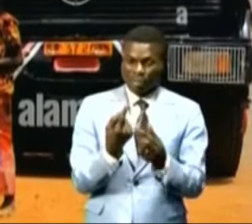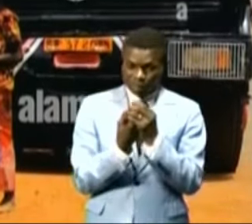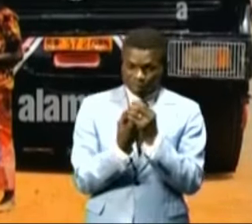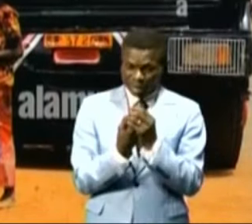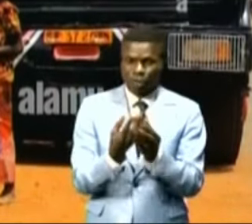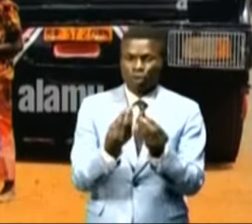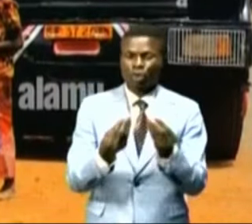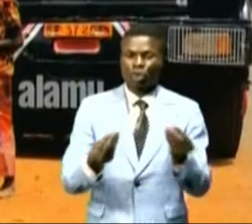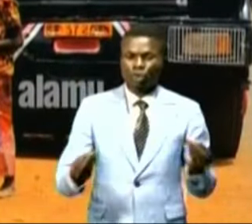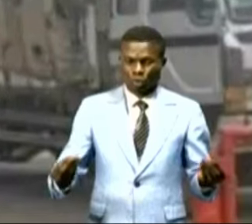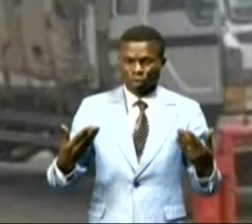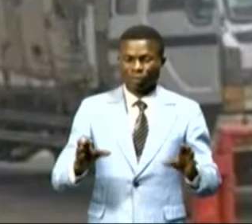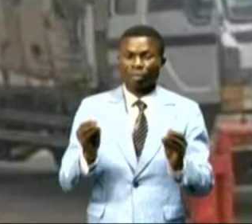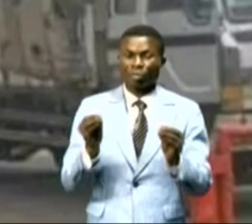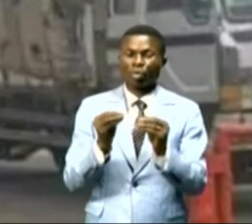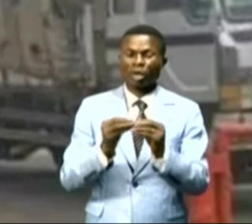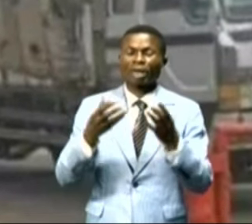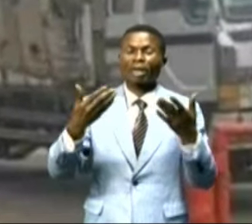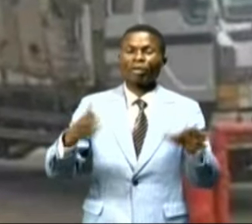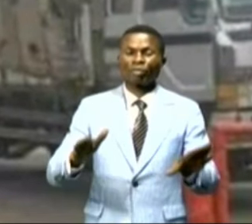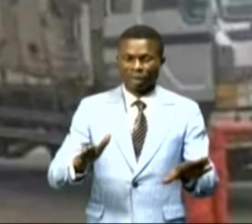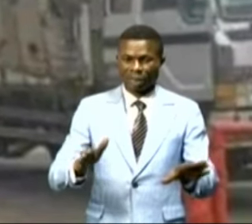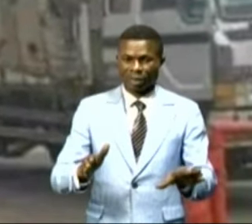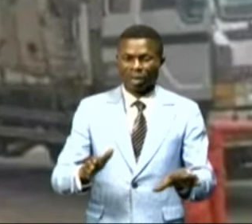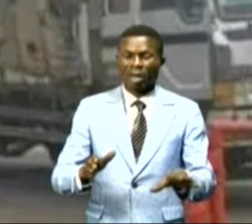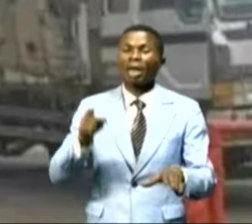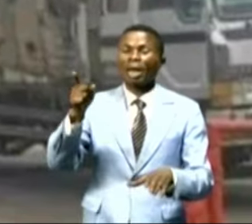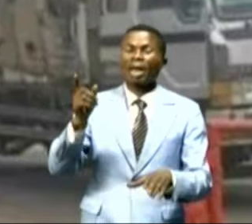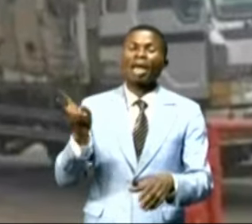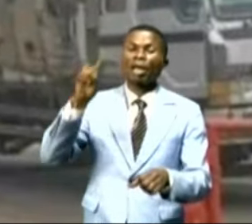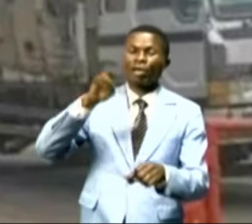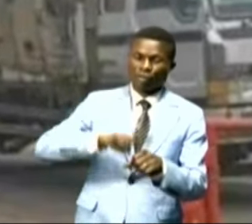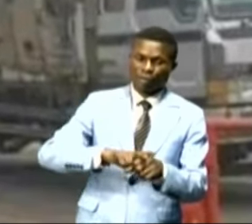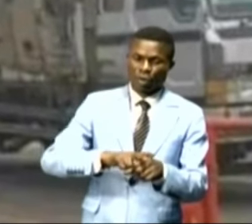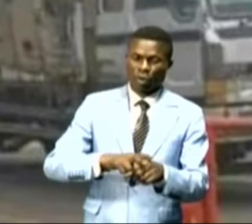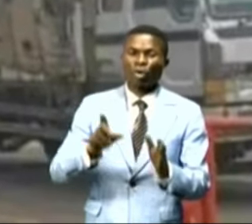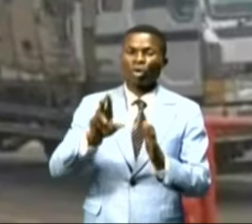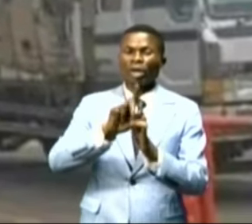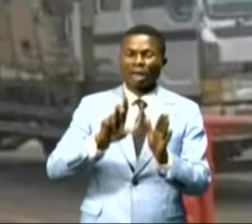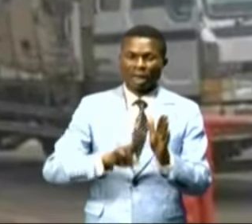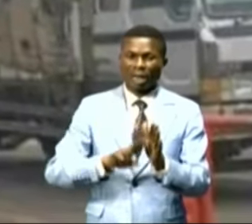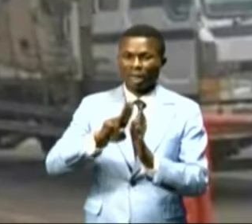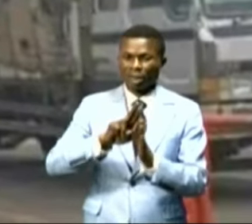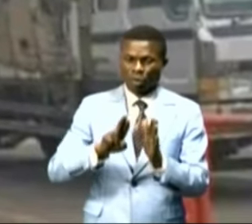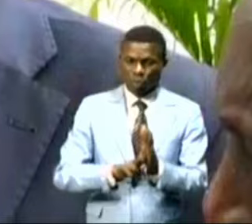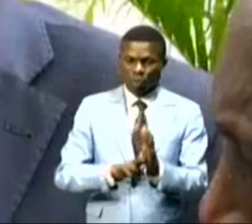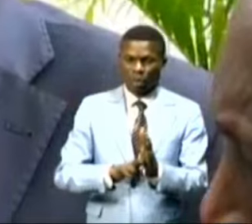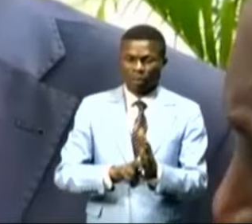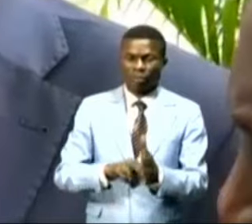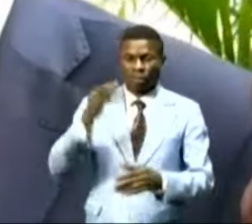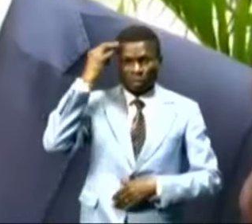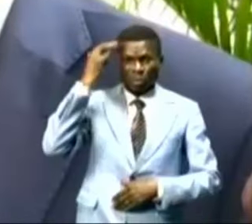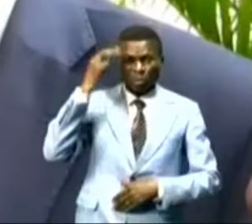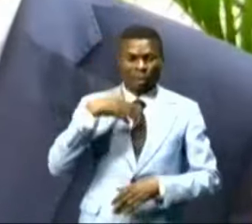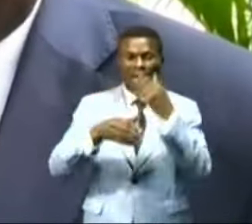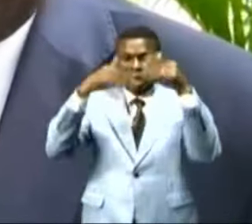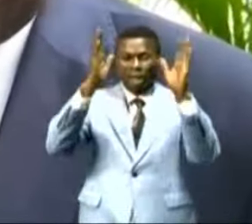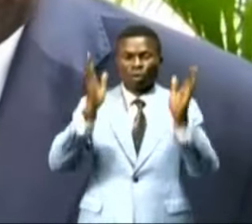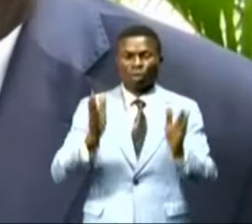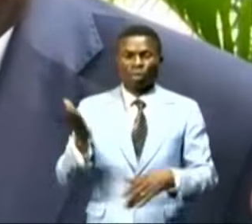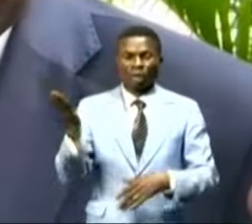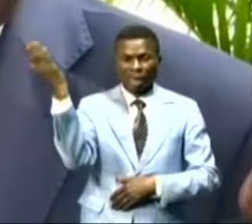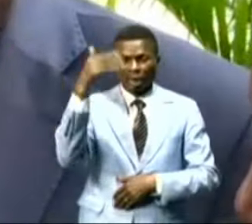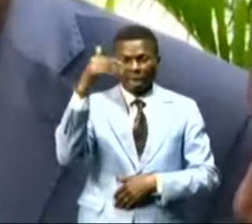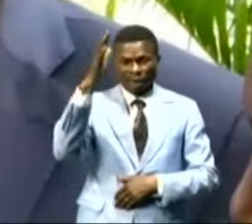été arrêtés à Kampala pour violation de règles internationales sur le transit, selon le ministre du Commerce extérieur, Julien